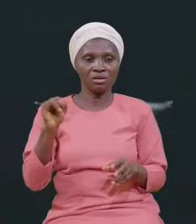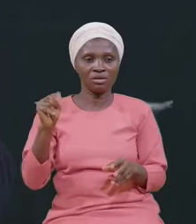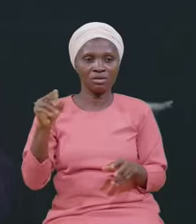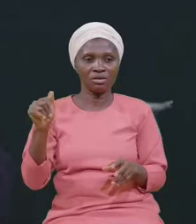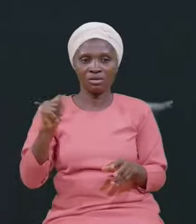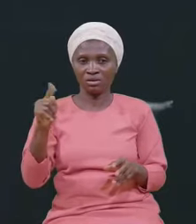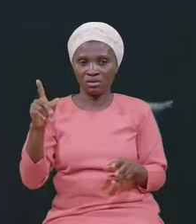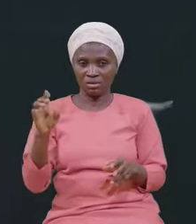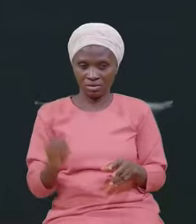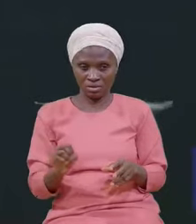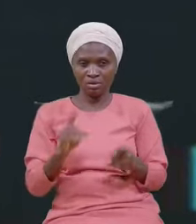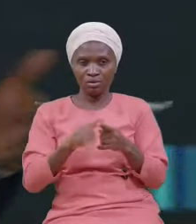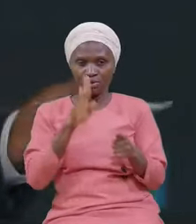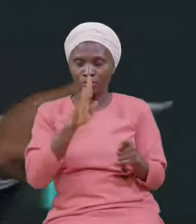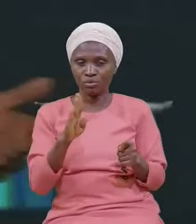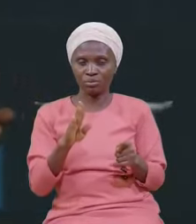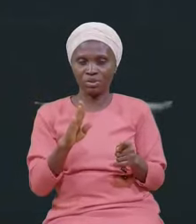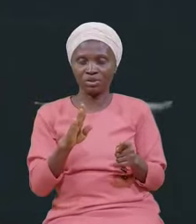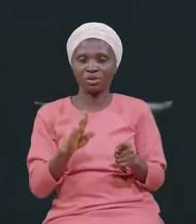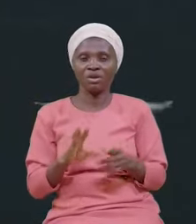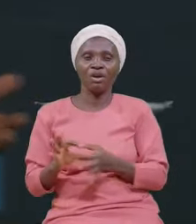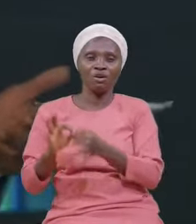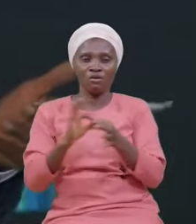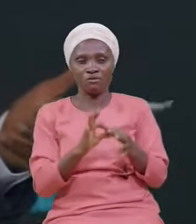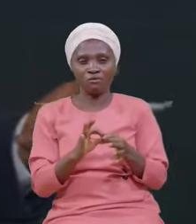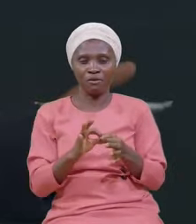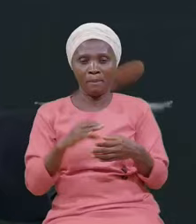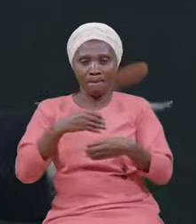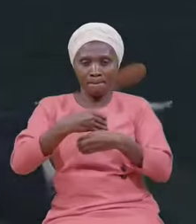c'est ce qu'il veut de nous. Il veut que nous soyons conformes.